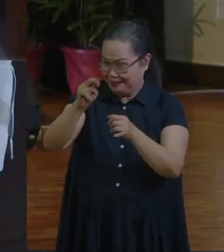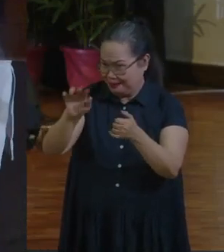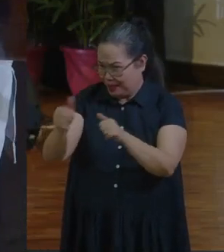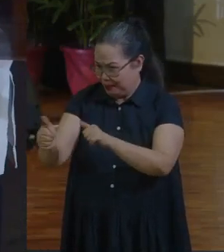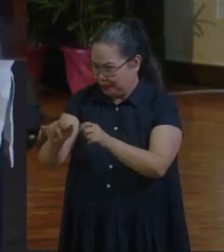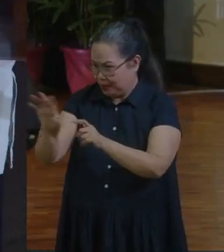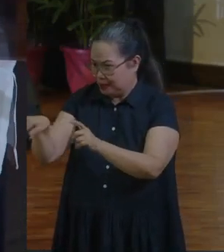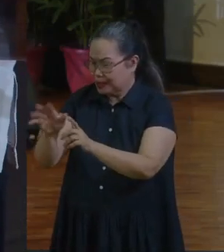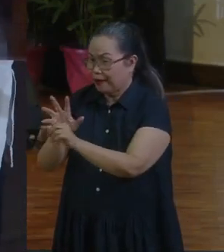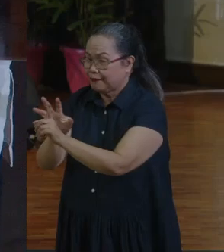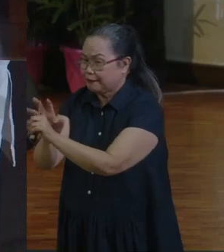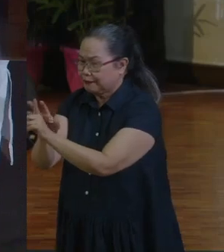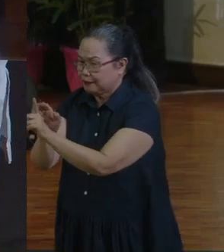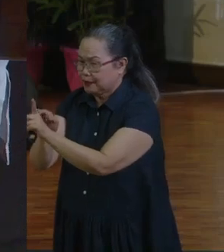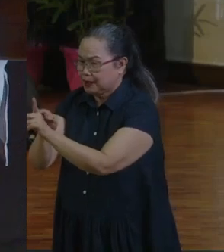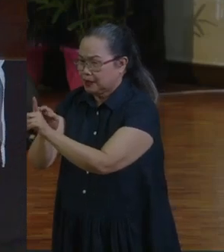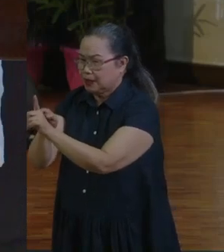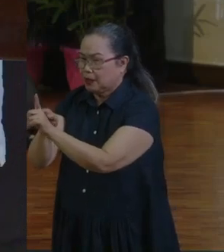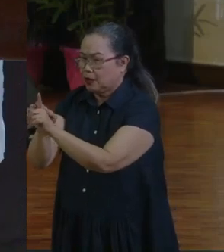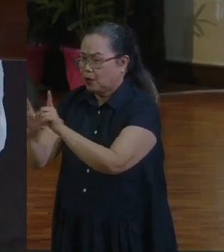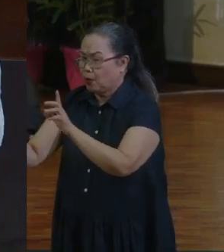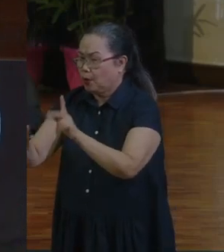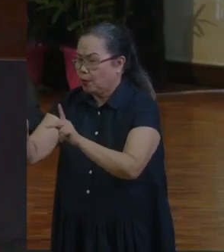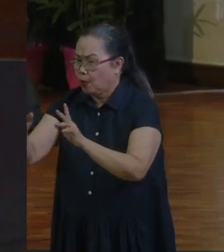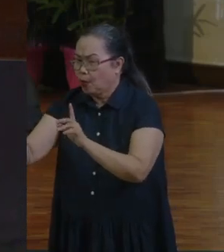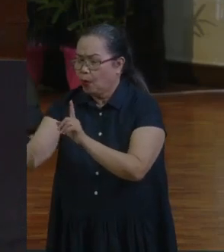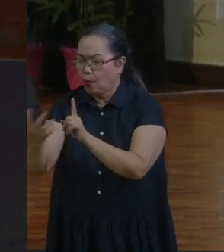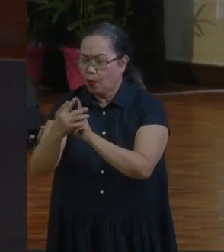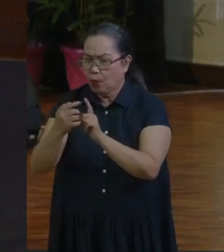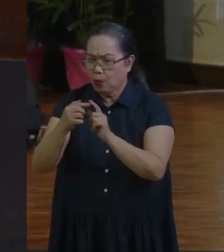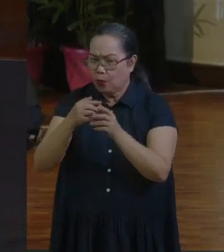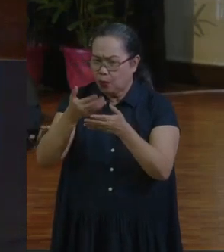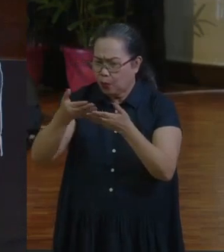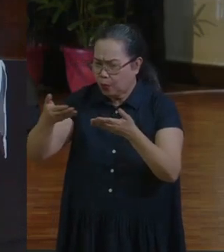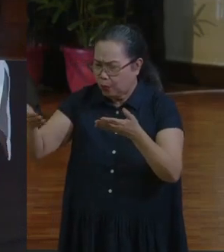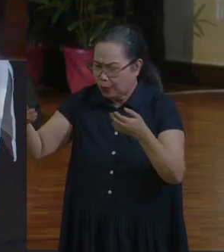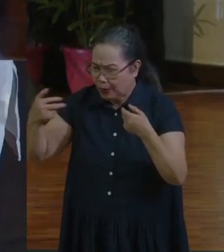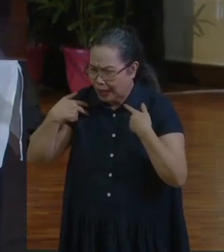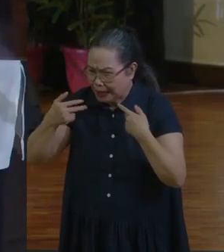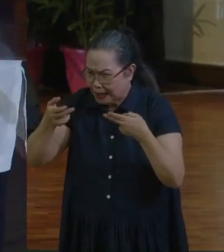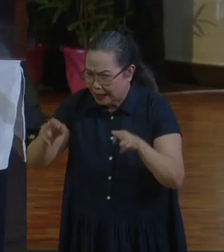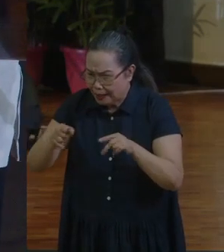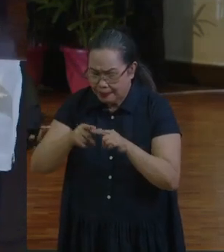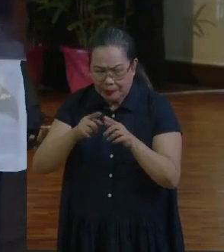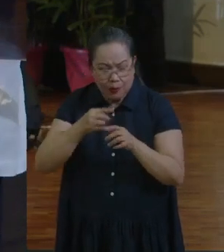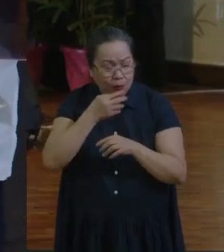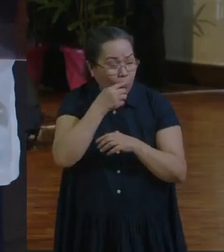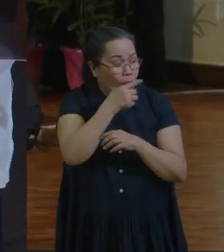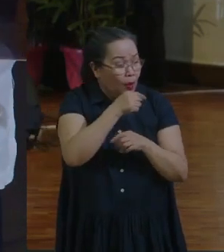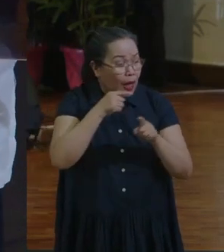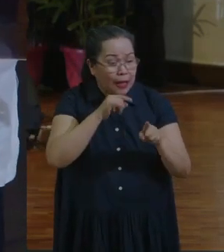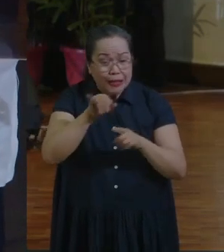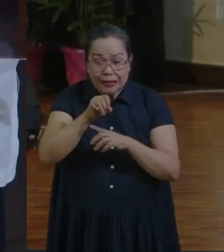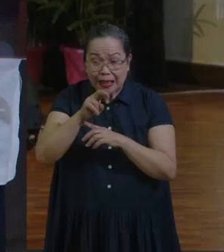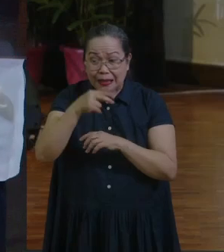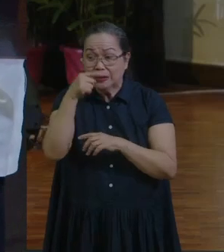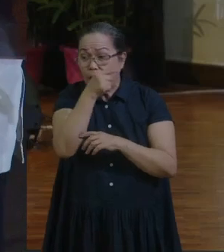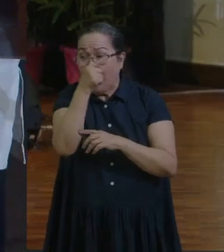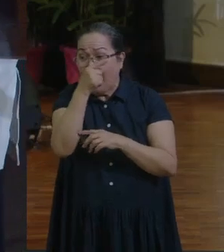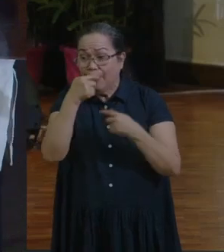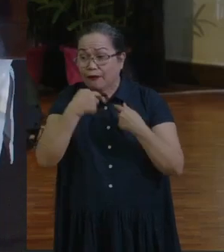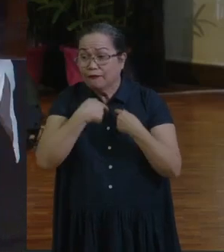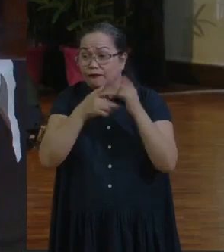reported all these things. Ano yung these things? Yung pong mga nandun sa previous verses,